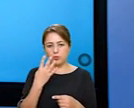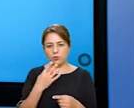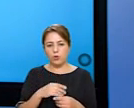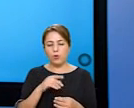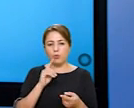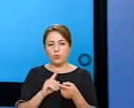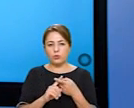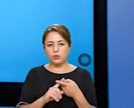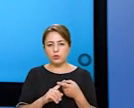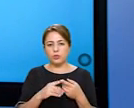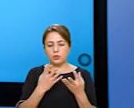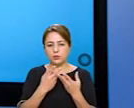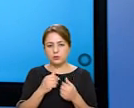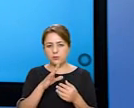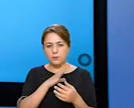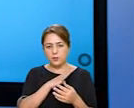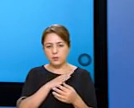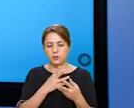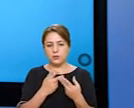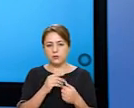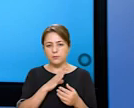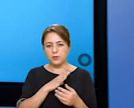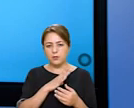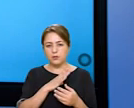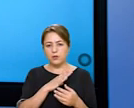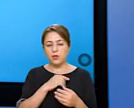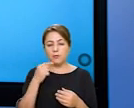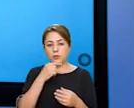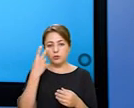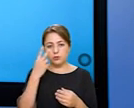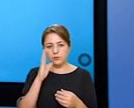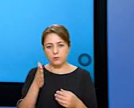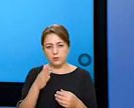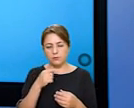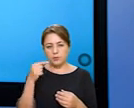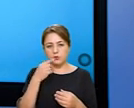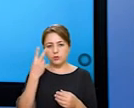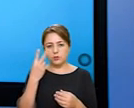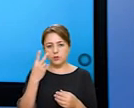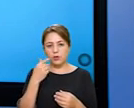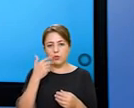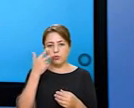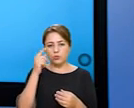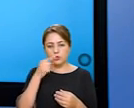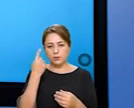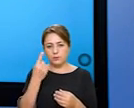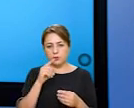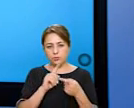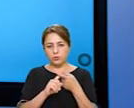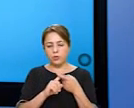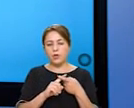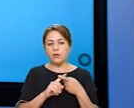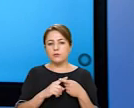Natijamiz, demak, hisoblashlarni bajarib olsak, bu yerda minus 2 bo'ladi. Minus 2 ga 3/1 ni qo'shsak,